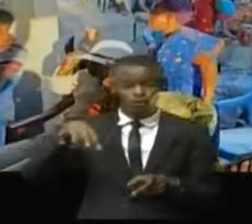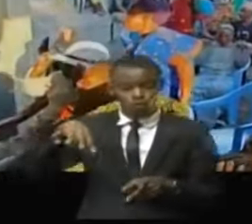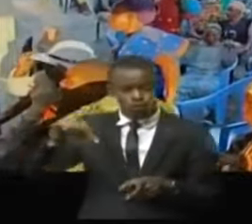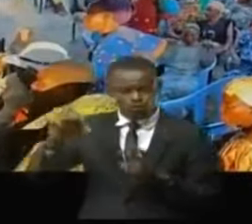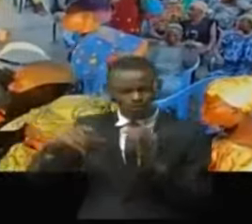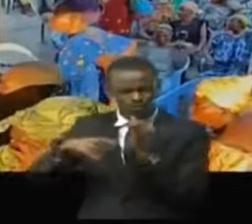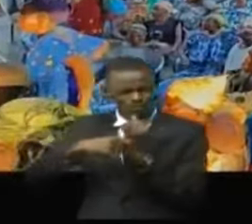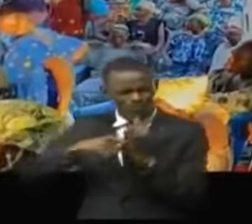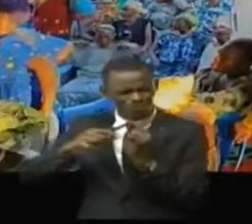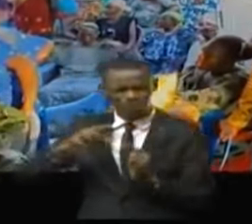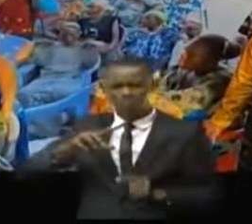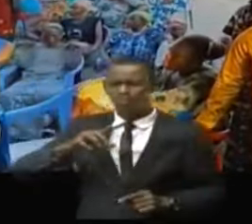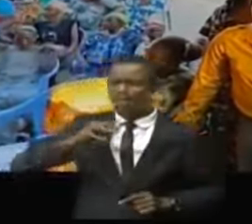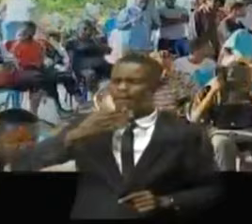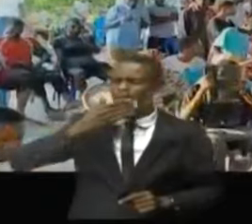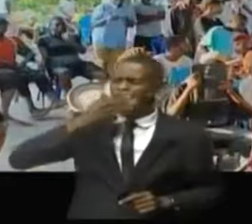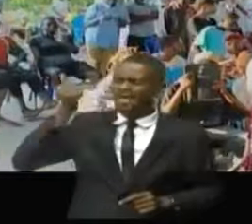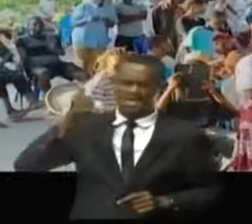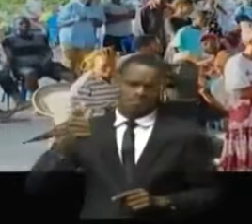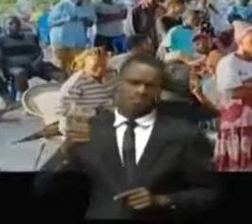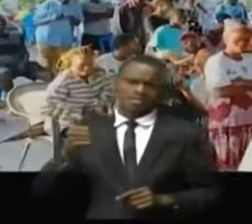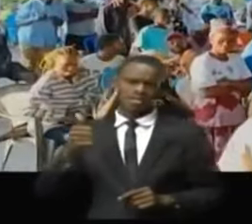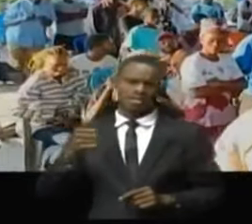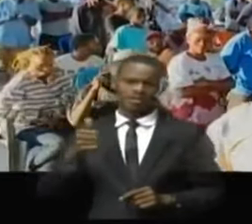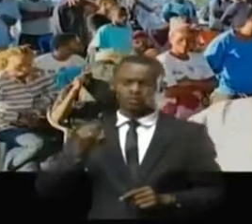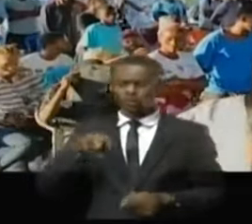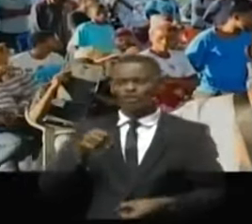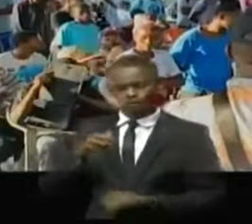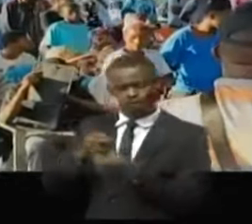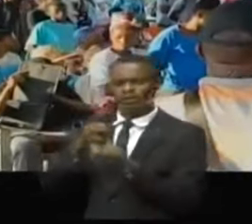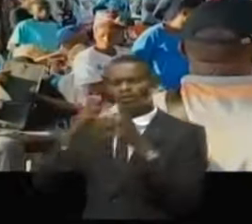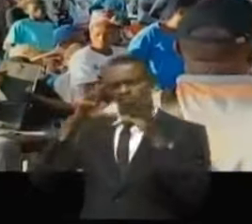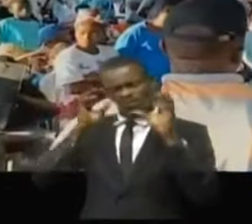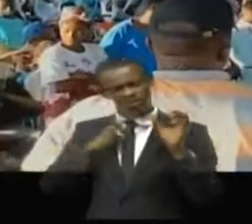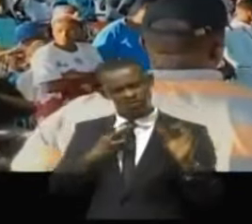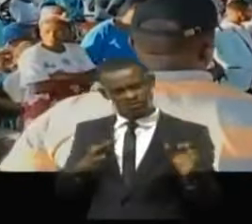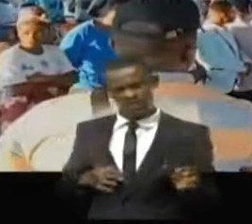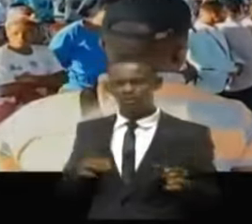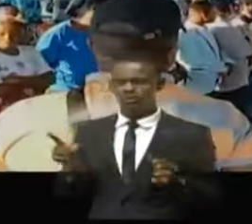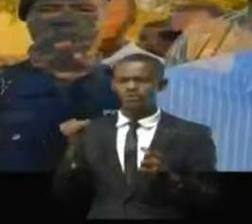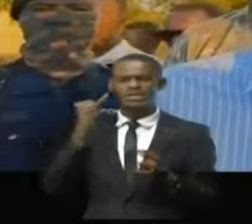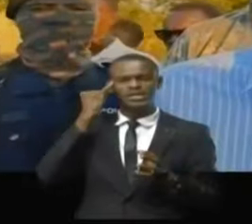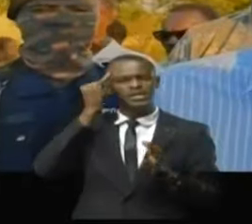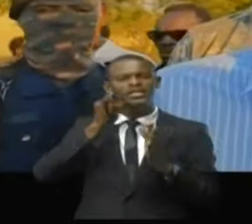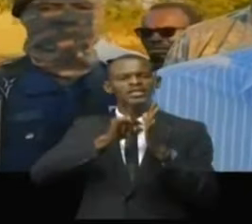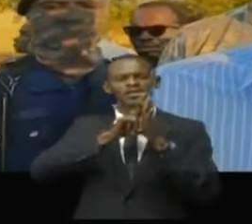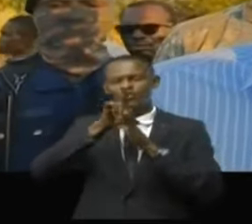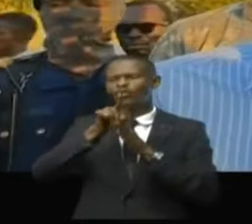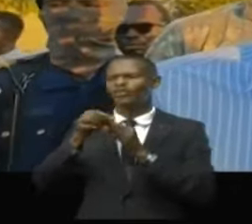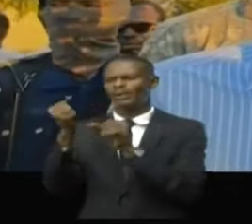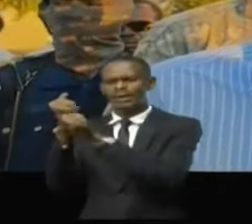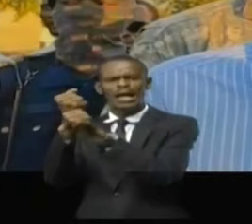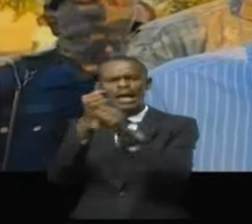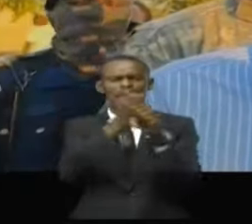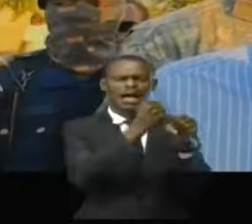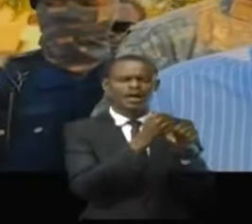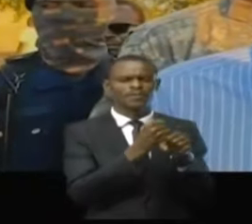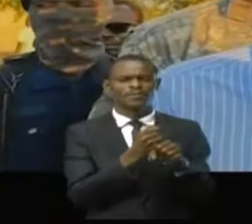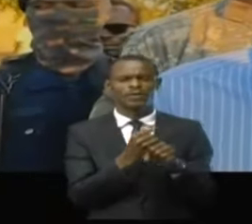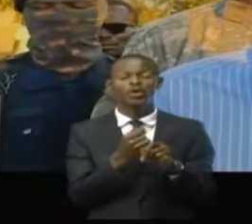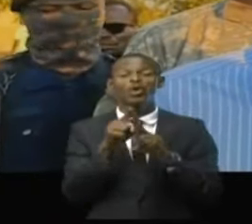développement déclenché par Félix Antoine Tshisekedi Tshilombo. Dans sa casquette du cadre de l'Union pour la démocratie et le progrès social